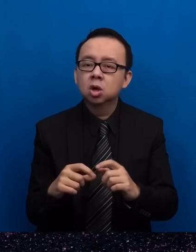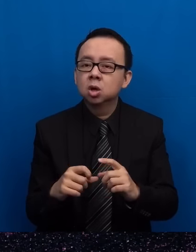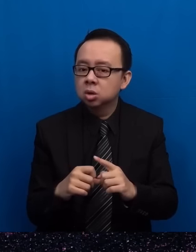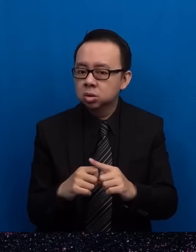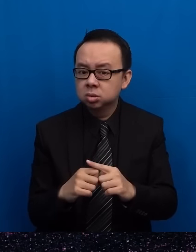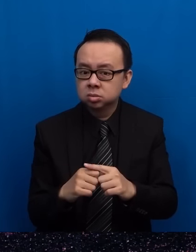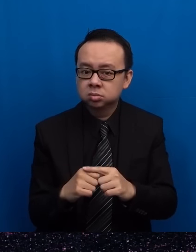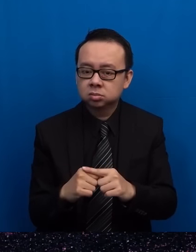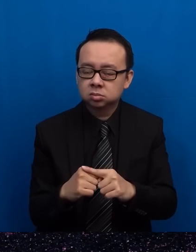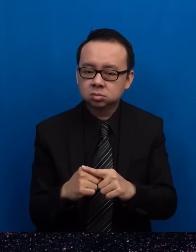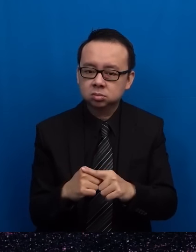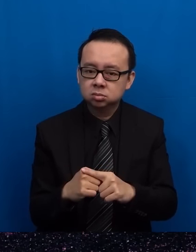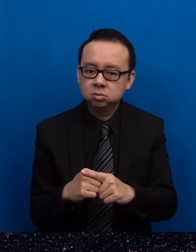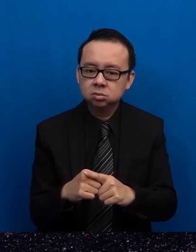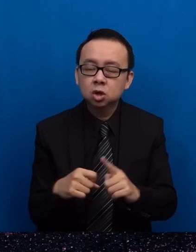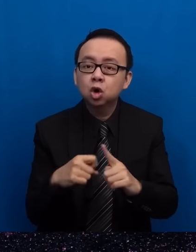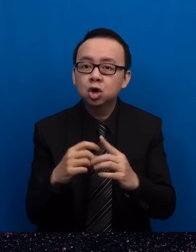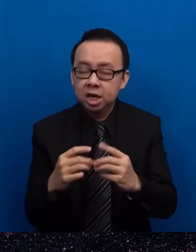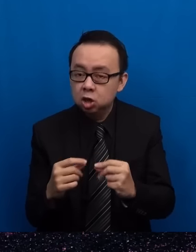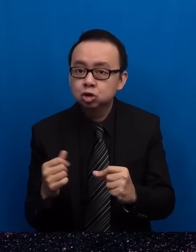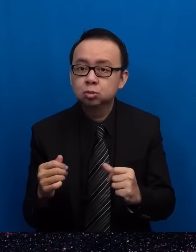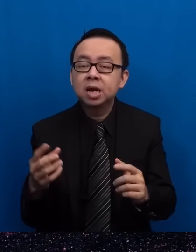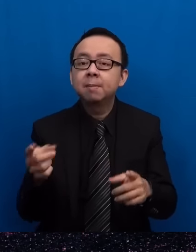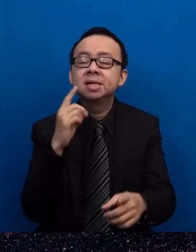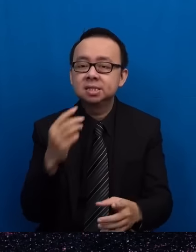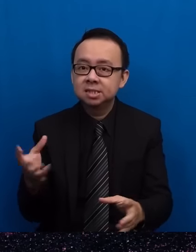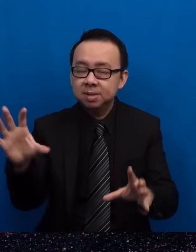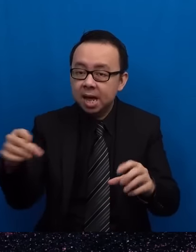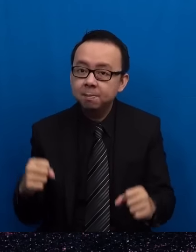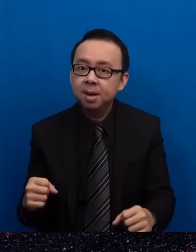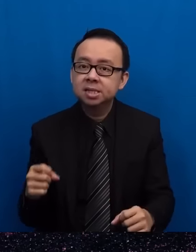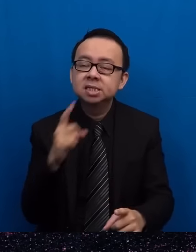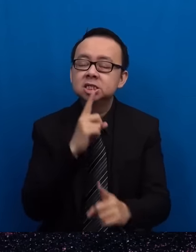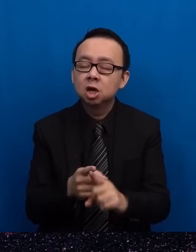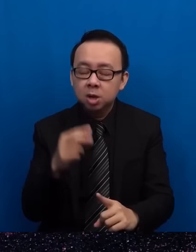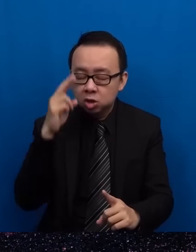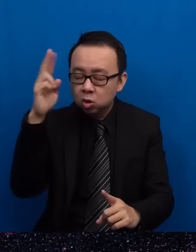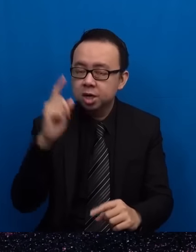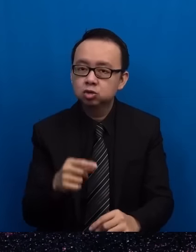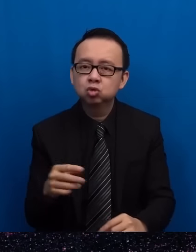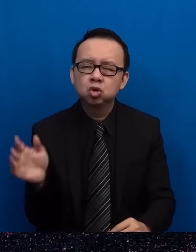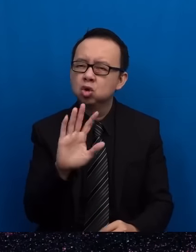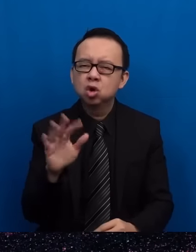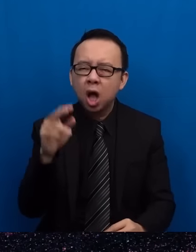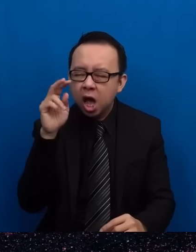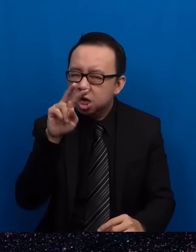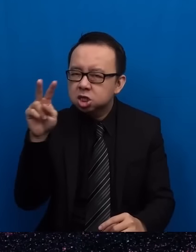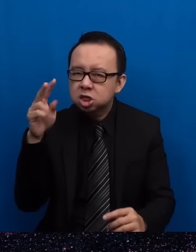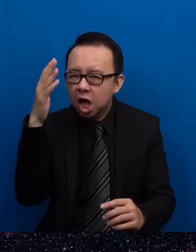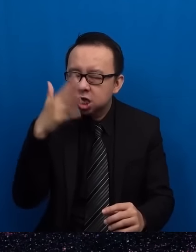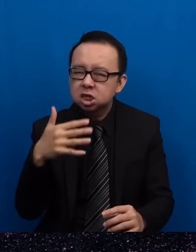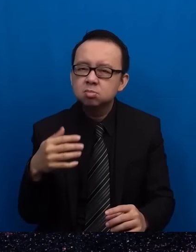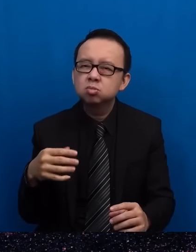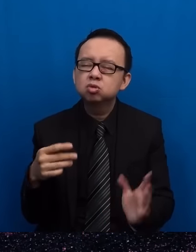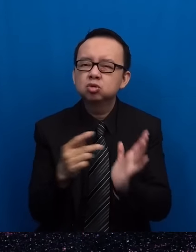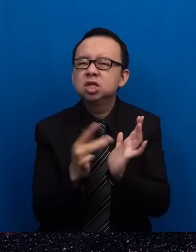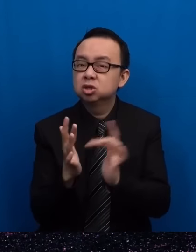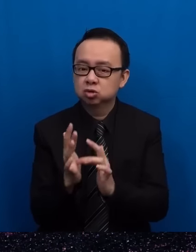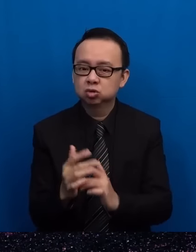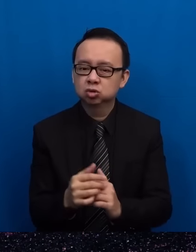Kornelius sisi yang satunya lagi mendapat jawaban doa, dia cari keselamatan. Dia bukan ketemu Tuhan Yesus. Cuma dapat suatu